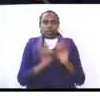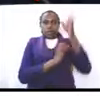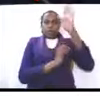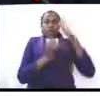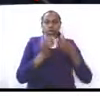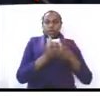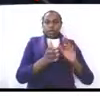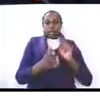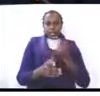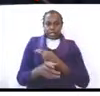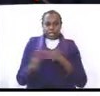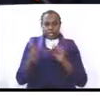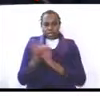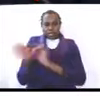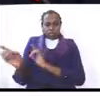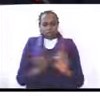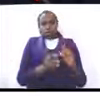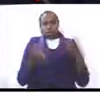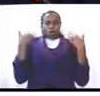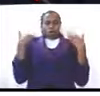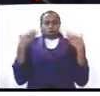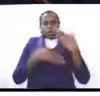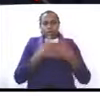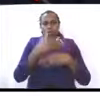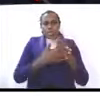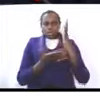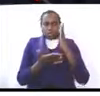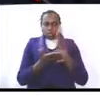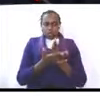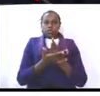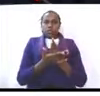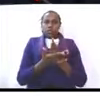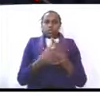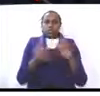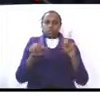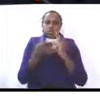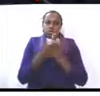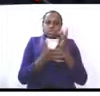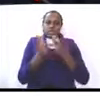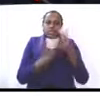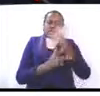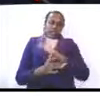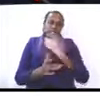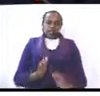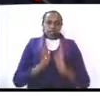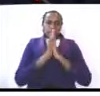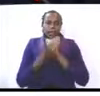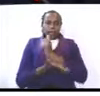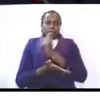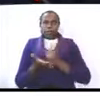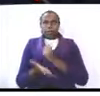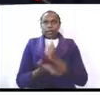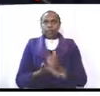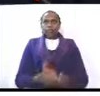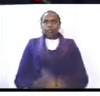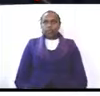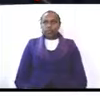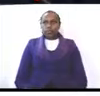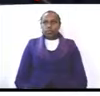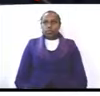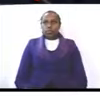wewe, tuyatende siku zote yaliyo ya haki mbele yako, kwa Yesu Kristo Bwana wetu.